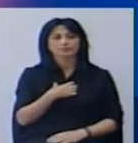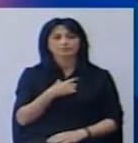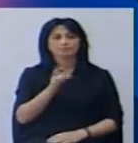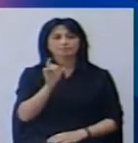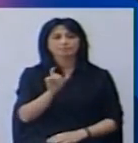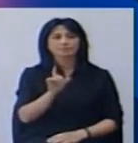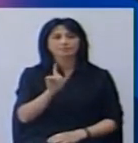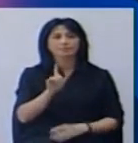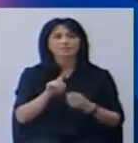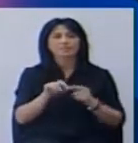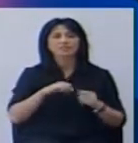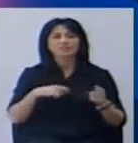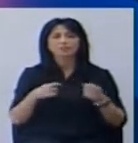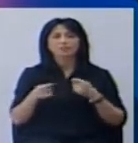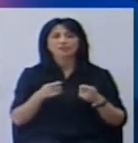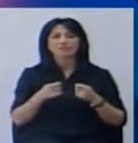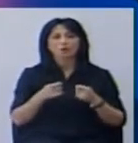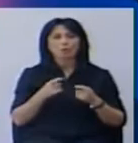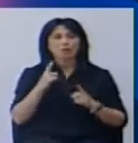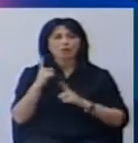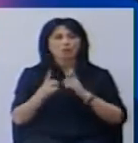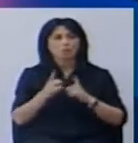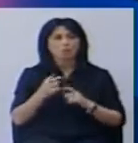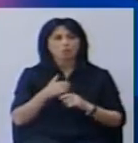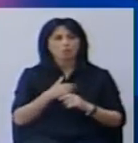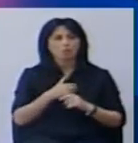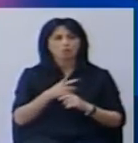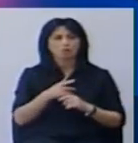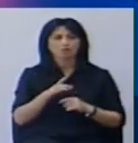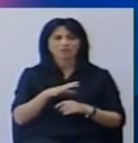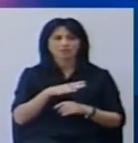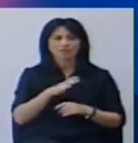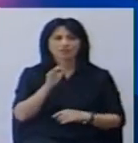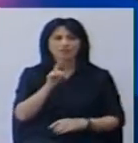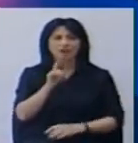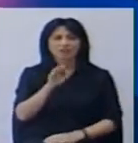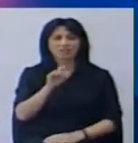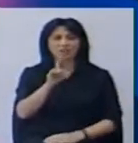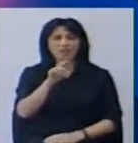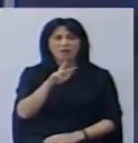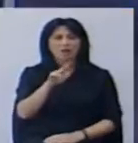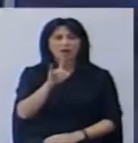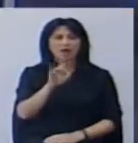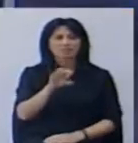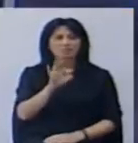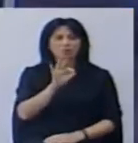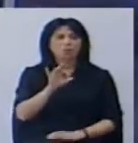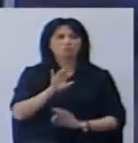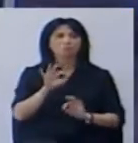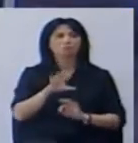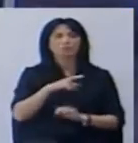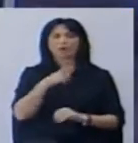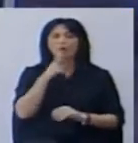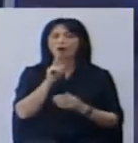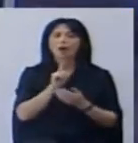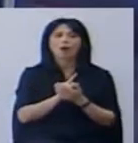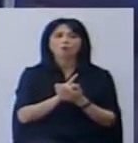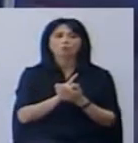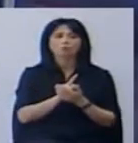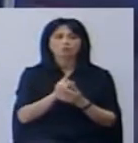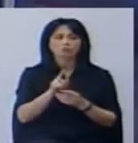ასპექტზე რომელიც ეხება თვითმართველობის რეფორმას ჩვენთან ძანდებოდა ბატონი ვახტანგ ხმალაძე, რომელმაც ისაუბრა ამის შესახებ და გითხრა, რომ აუცილებლად